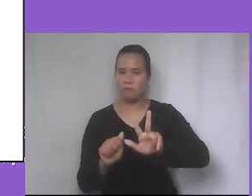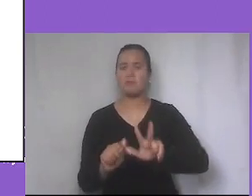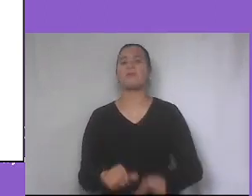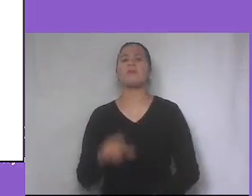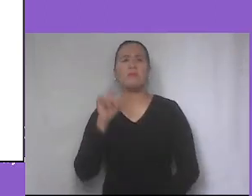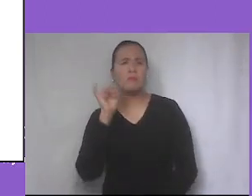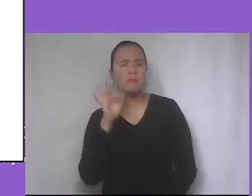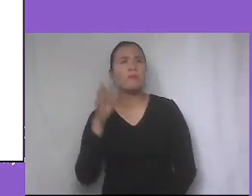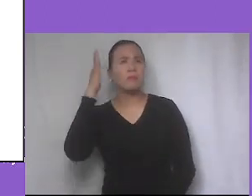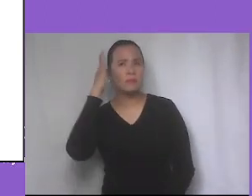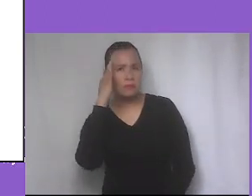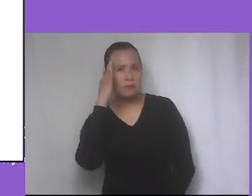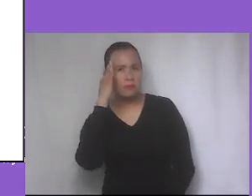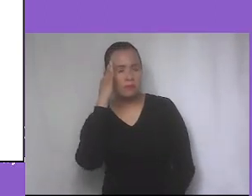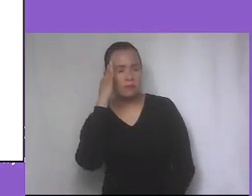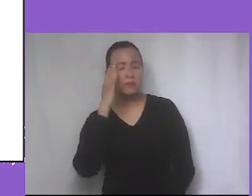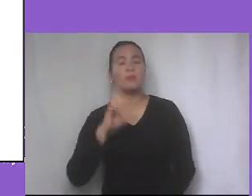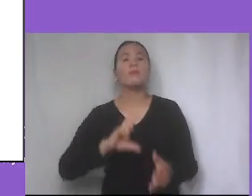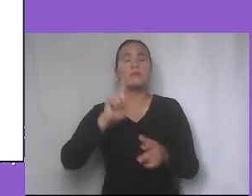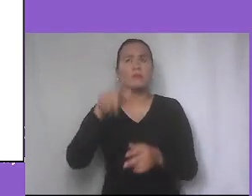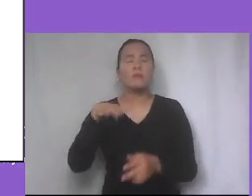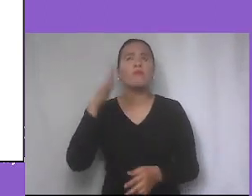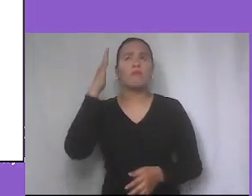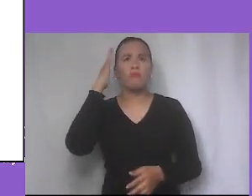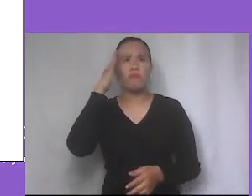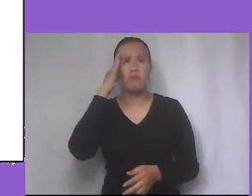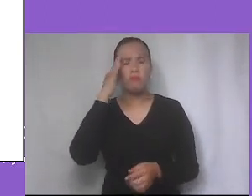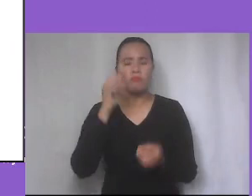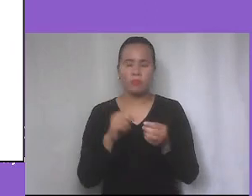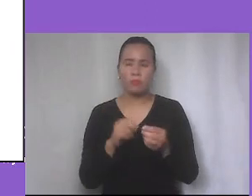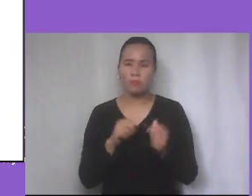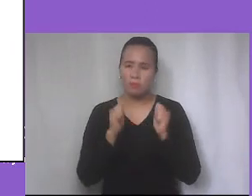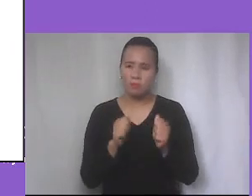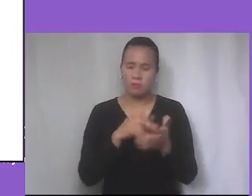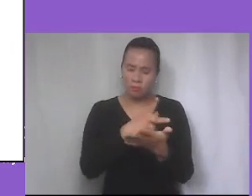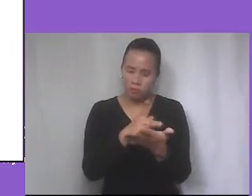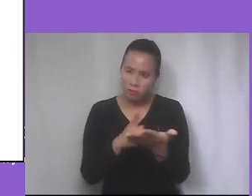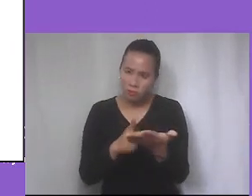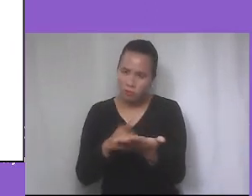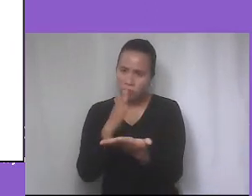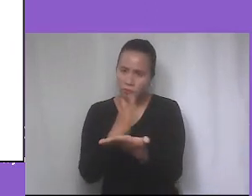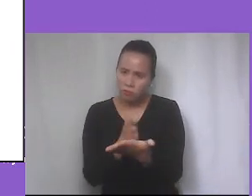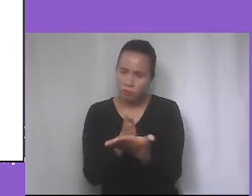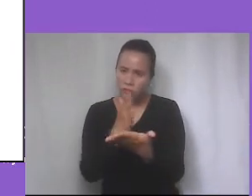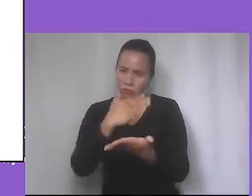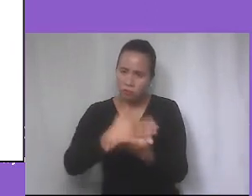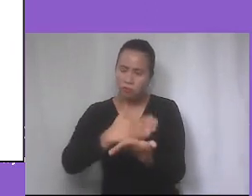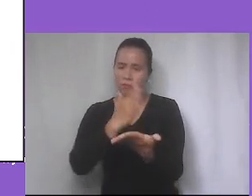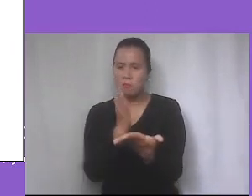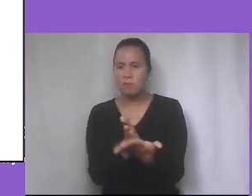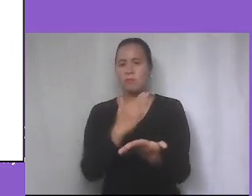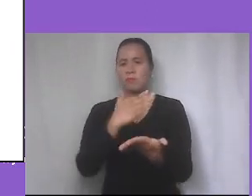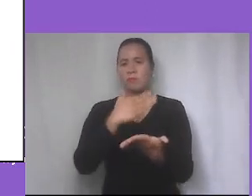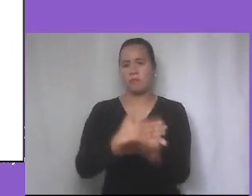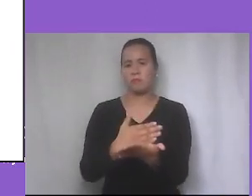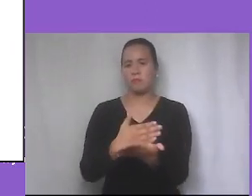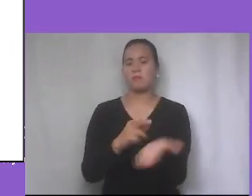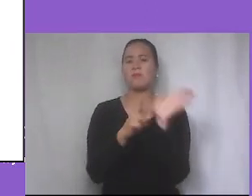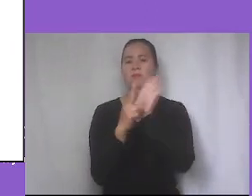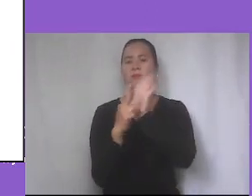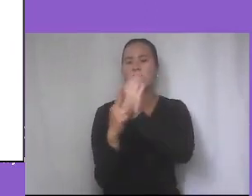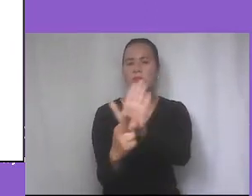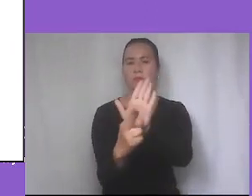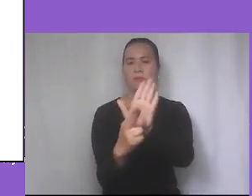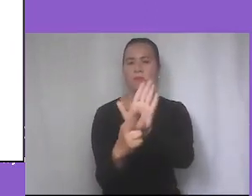ang mga salita sa mas maliliit na bahagi nito. And that readies us for representing those sounds